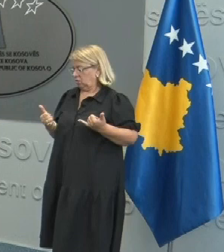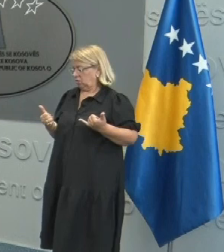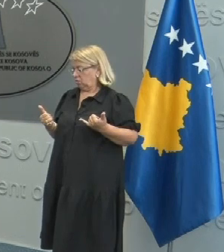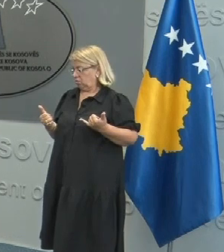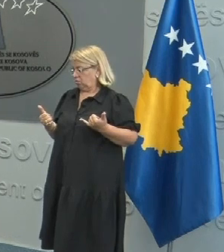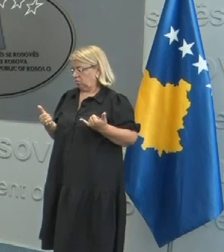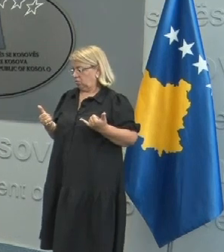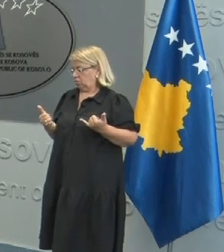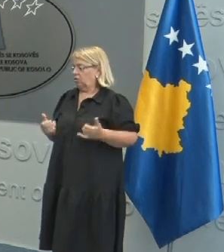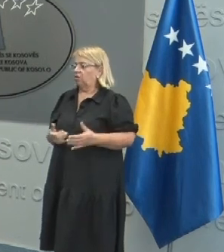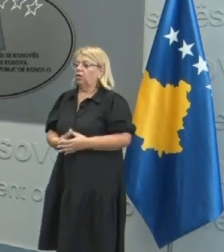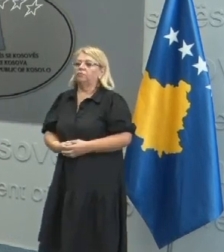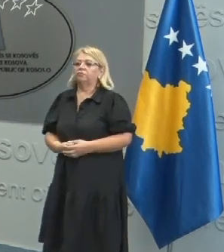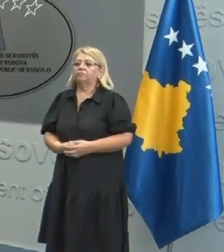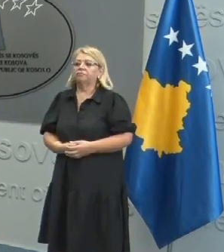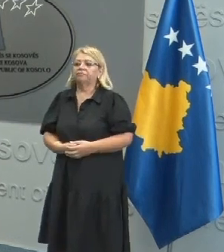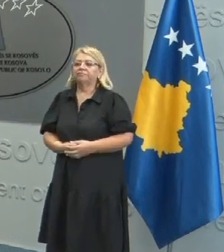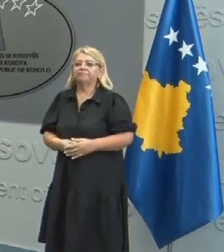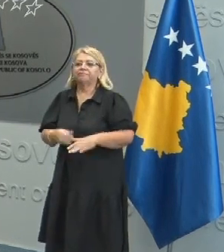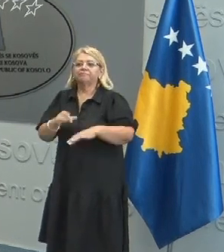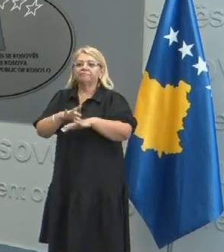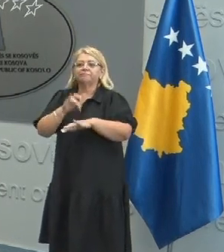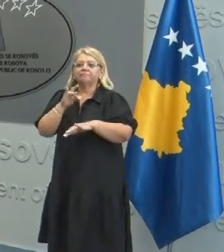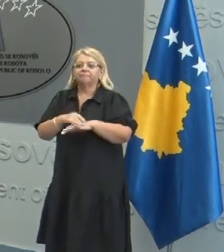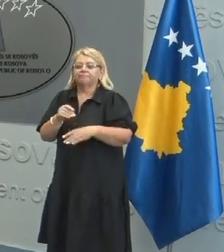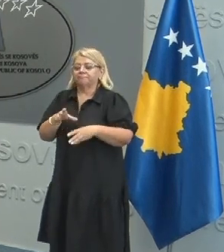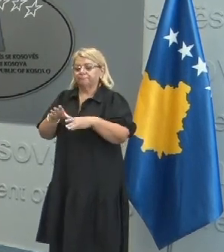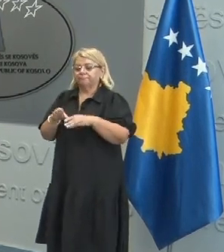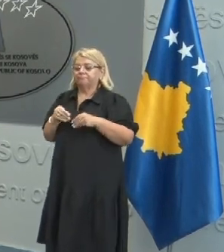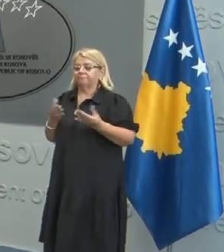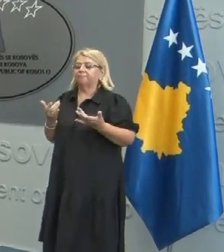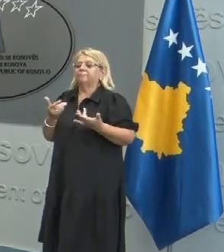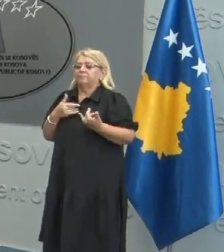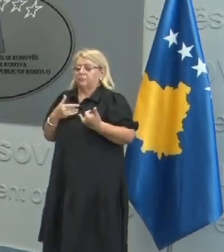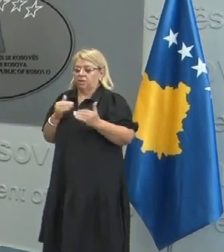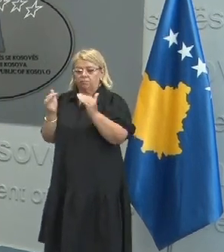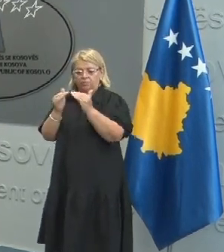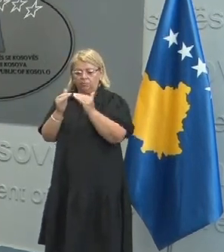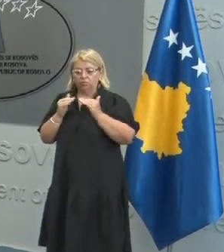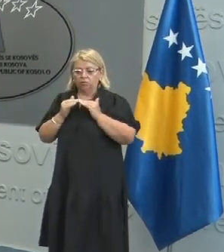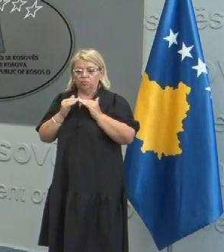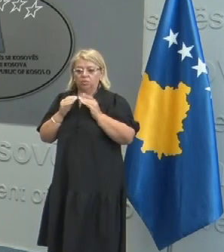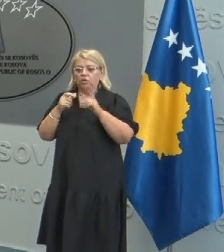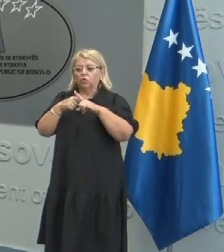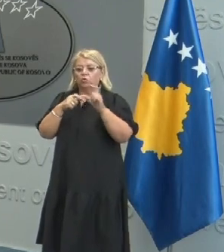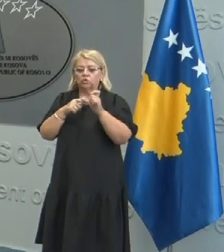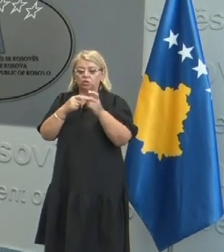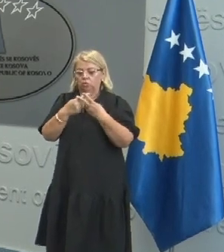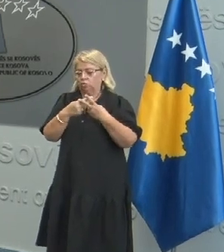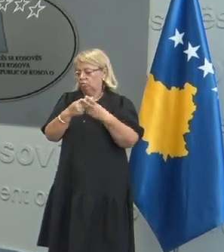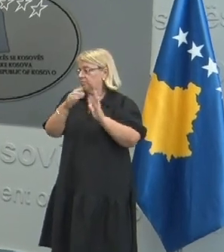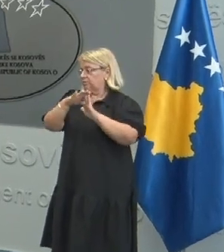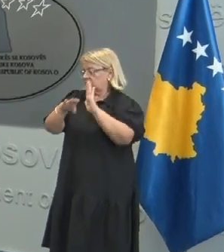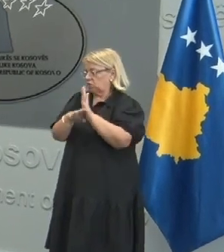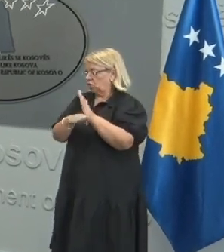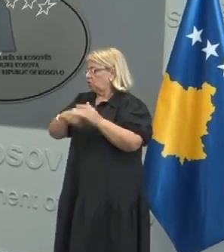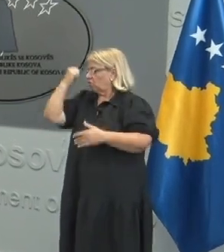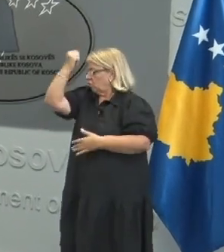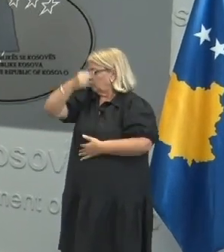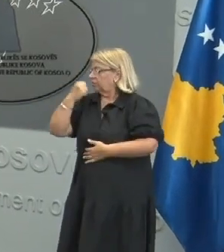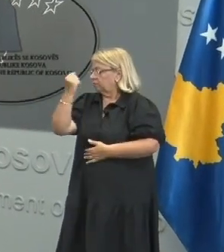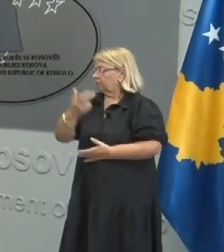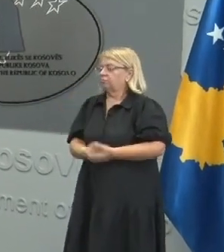por opsionet që janë pranueshme për ne janë opsionet të cilat janë në përputhje me kushtet ushqimore dhe ligjshmërinë në Republikën e